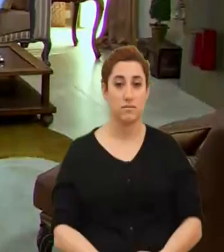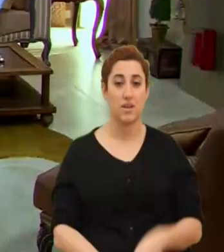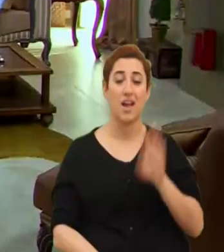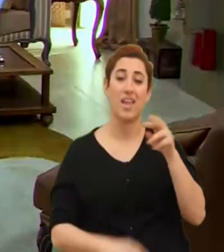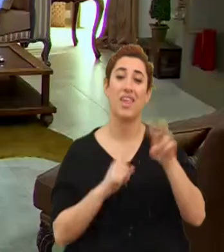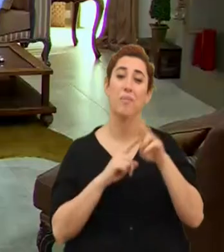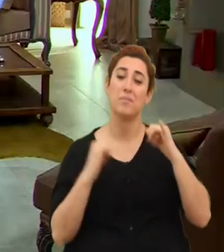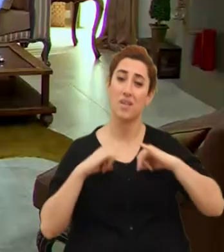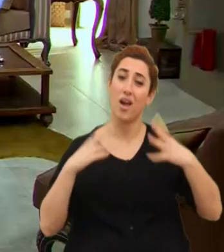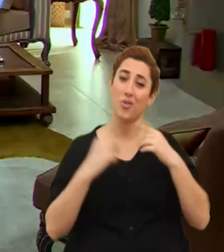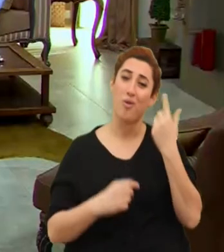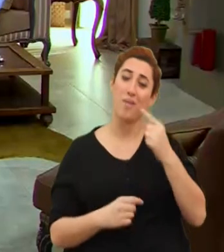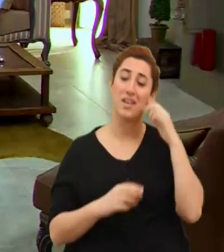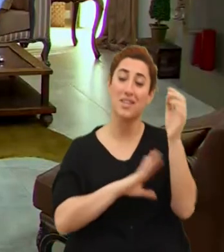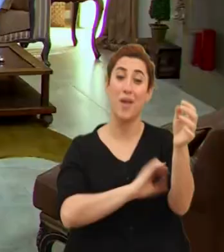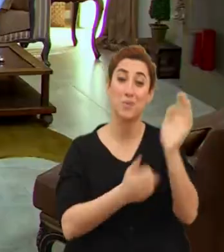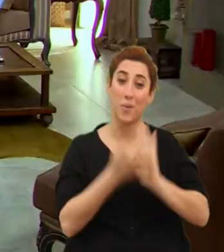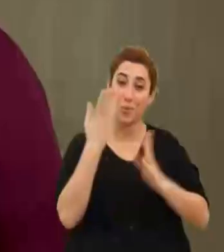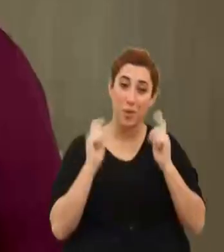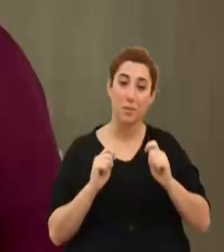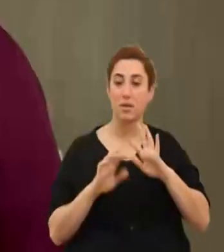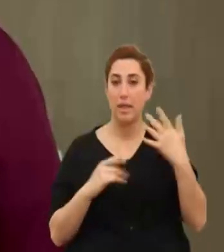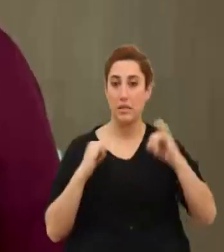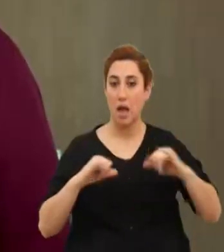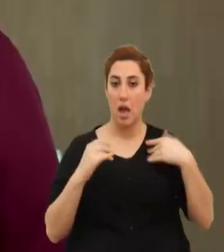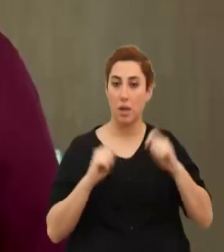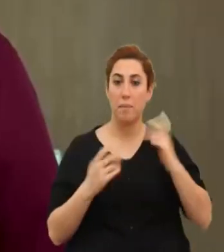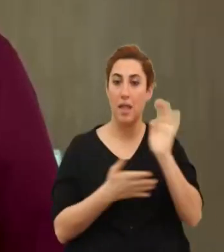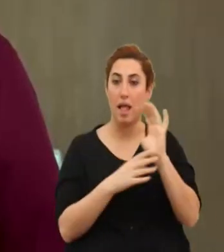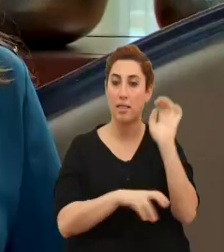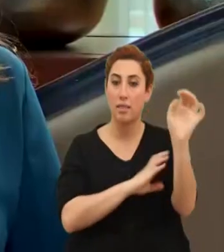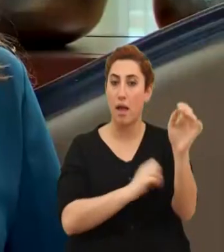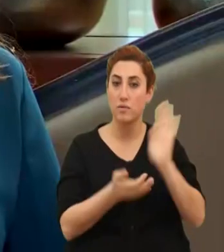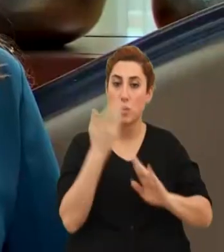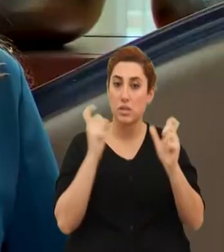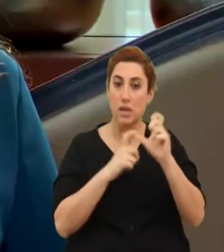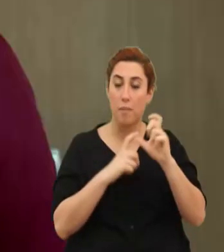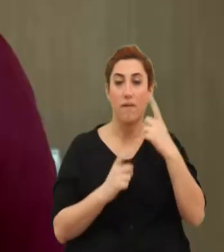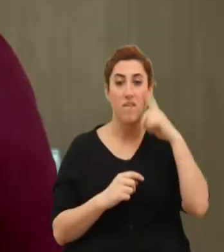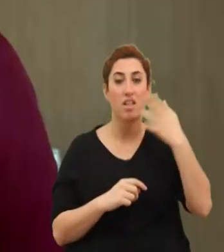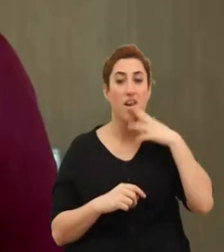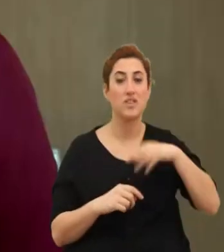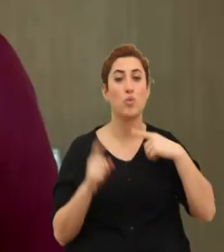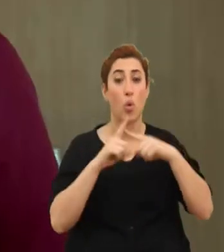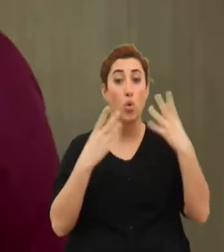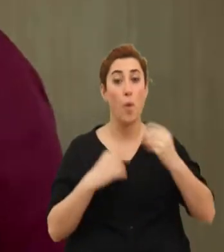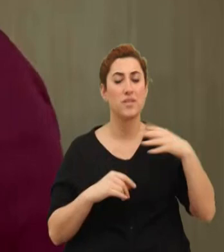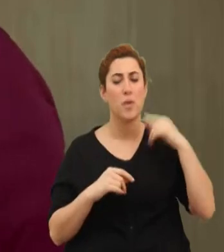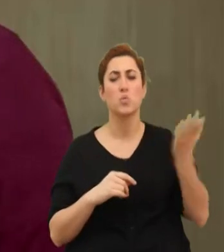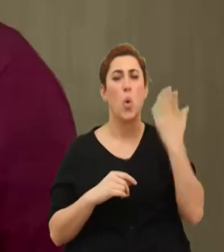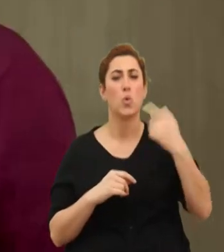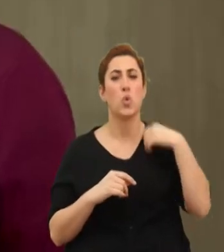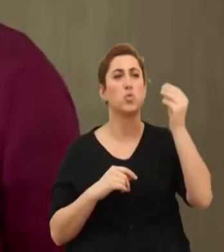Ay Kemal'im sakin ol, biraz tansiyonun çıkacak. Ya ne sakinliği ne tansiyonu Serpil. Vallahi kızımla torun olmasaydı ben